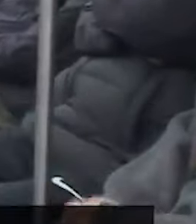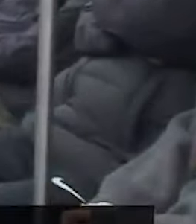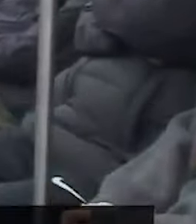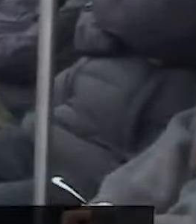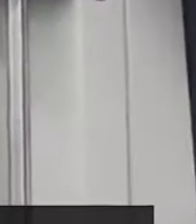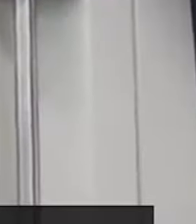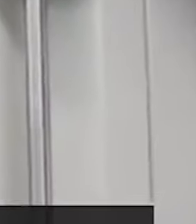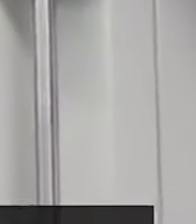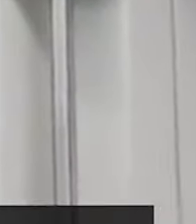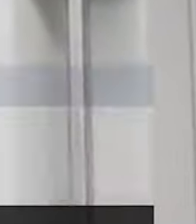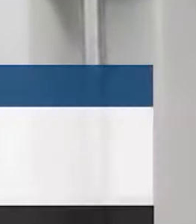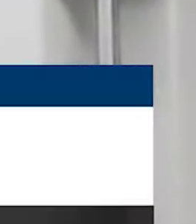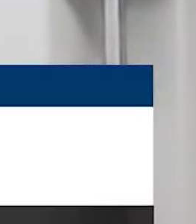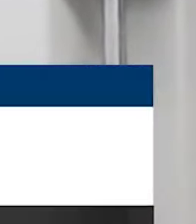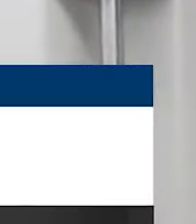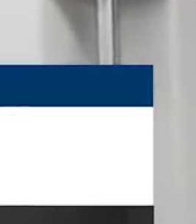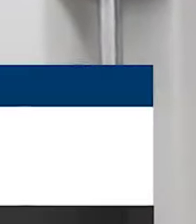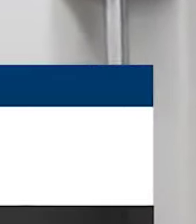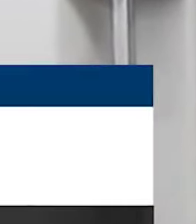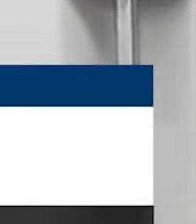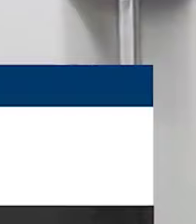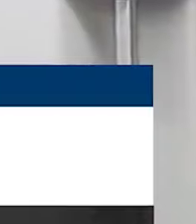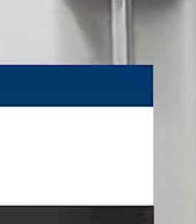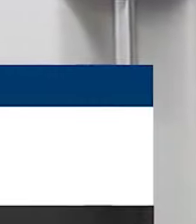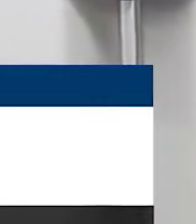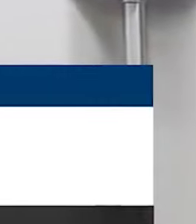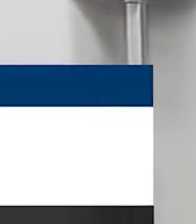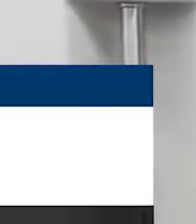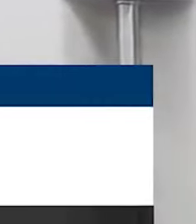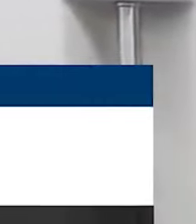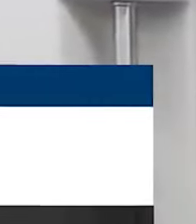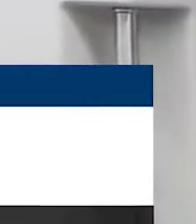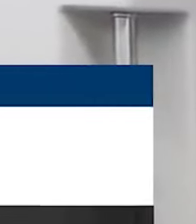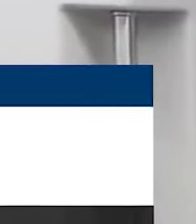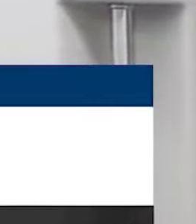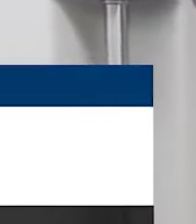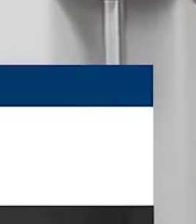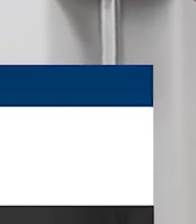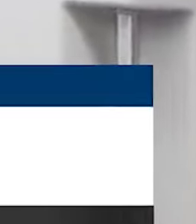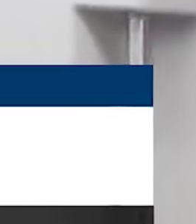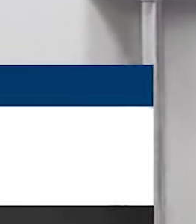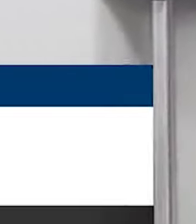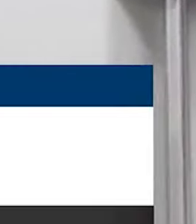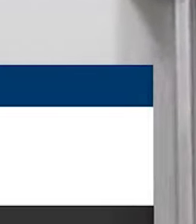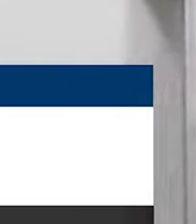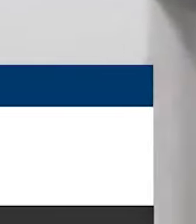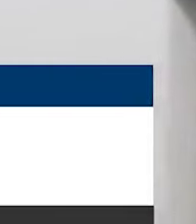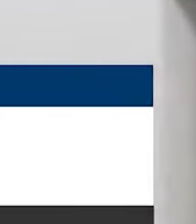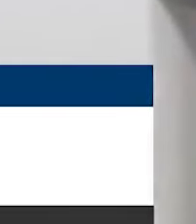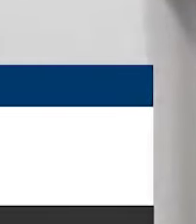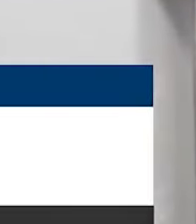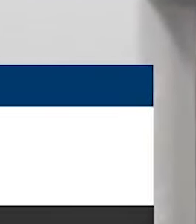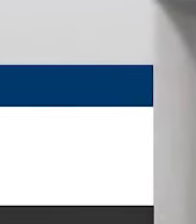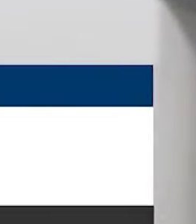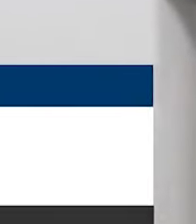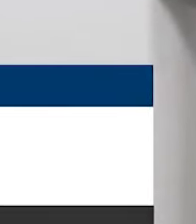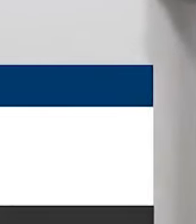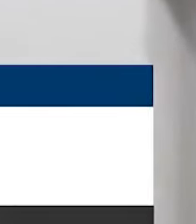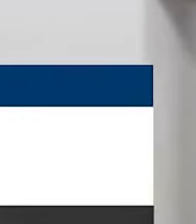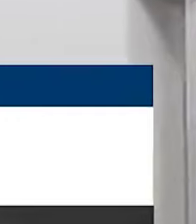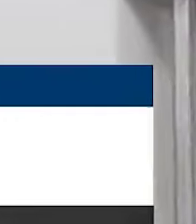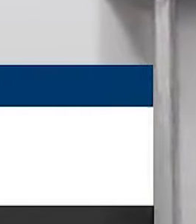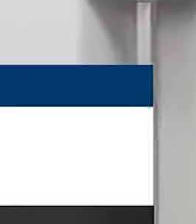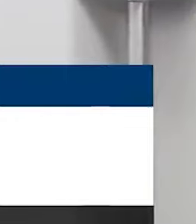찾았습니다. 경기도 일산에서 GTX-A 개통한다고 하니까 기념으로 그냥 타러